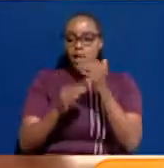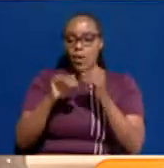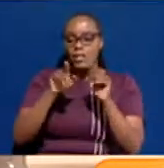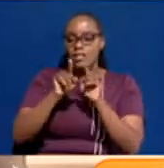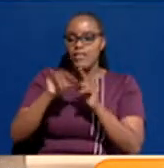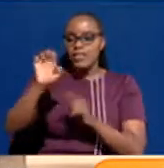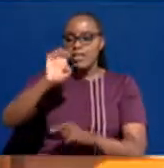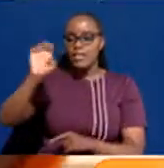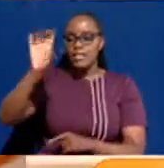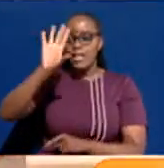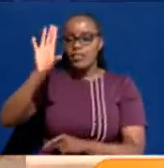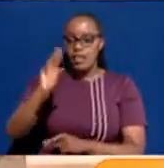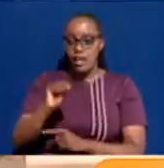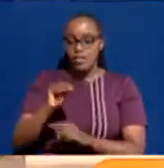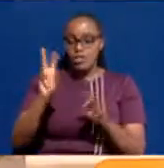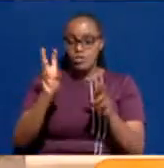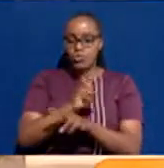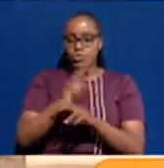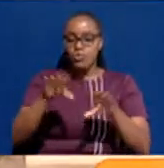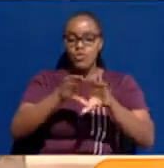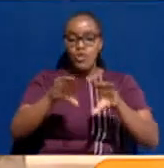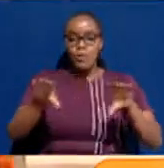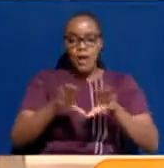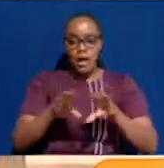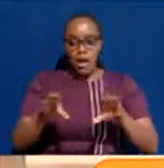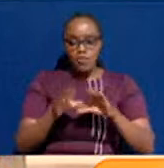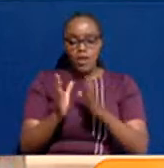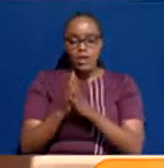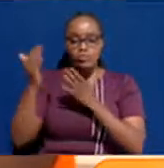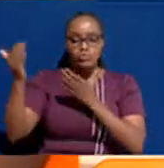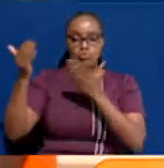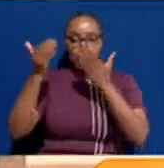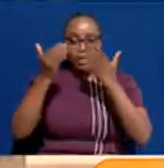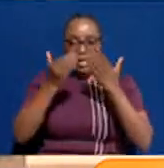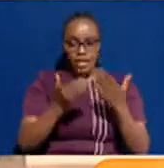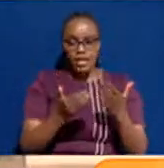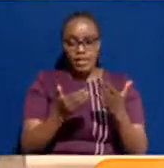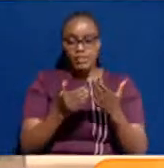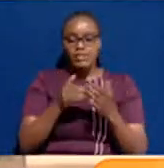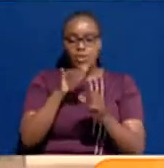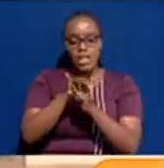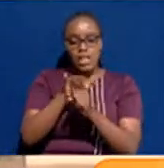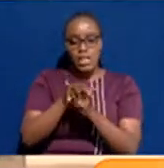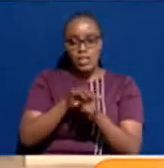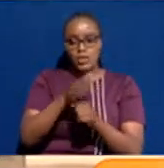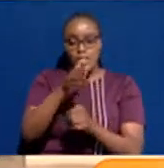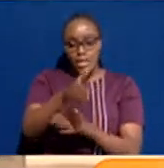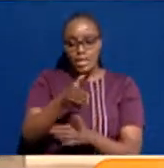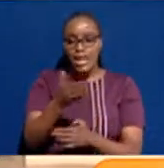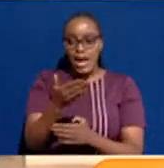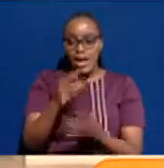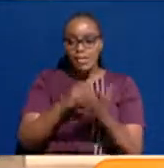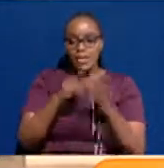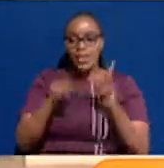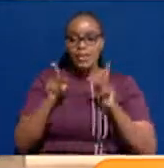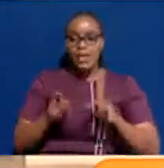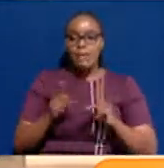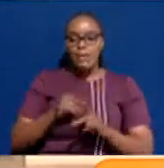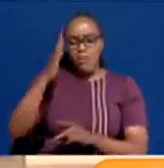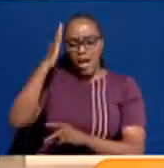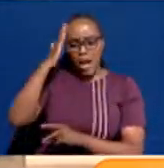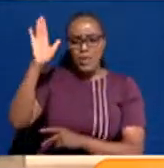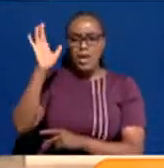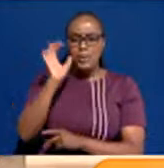ziko East Africa, kutafuta mbao na kuzileta kwa wingi sana. So watu walikuwa